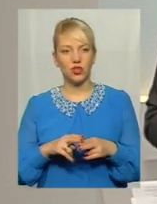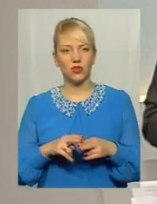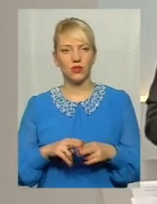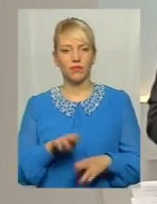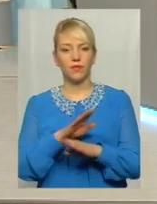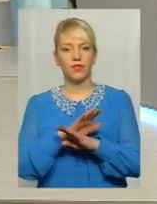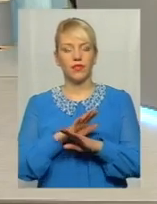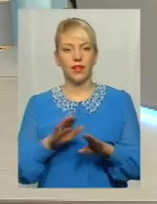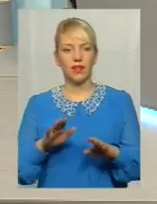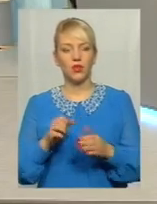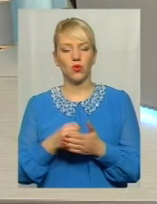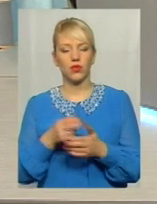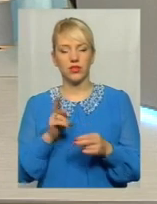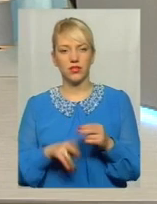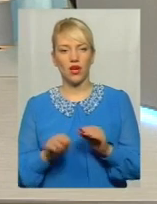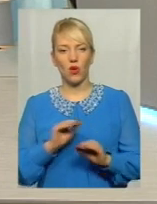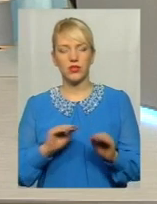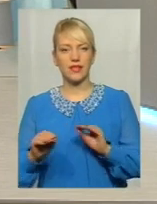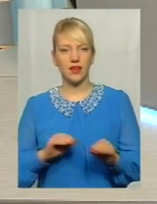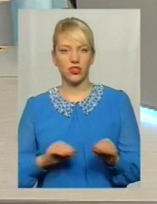не до кінця оснащені і